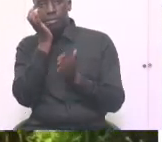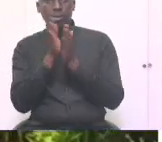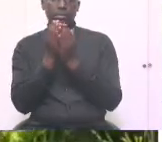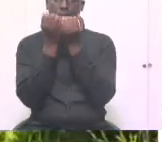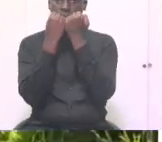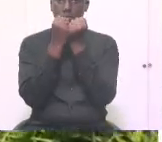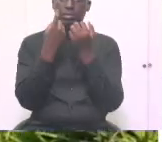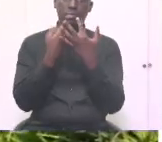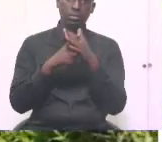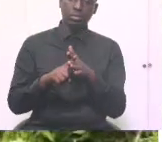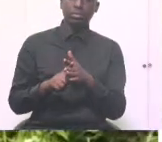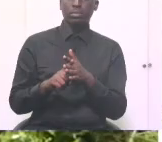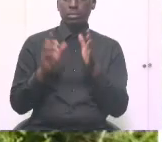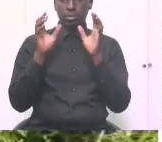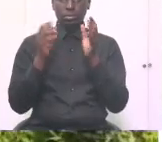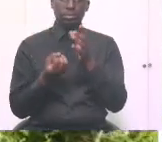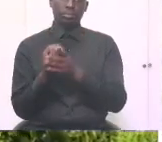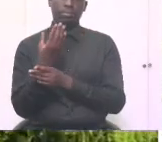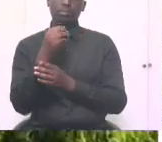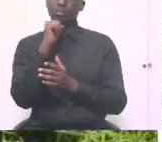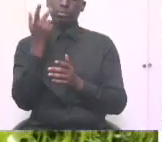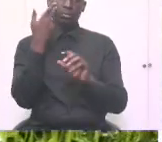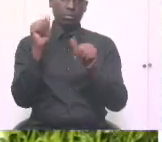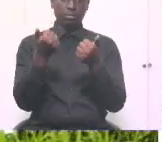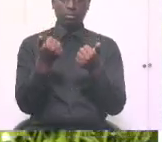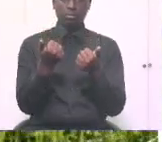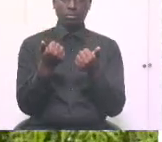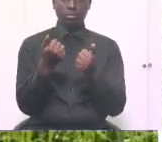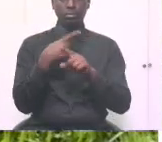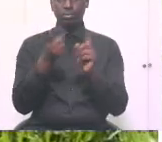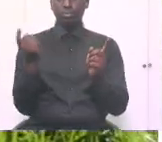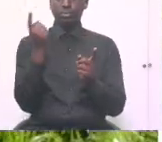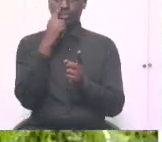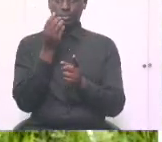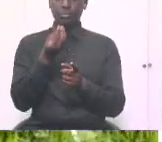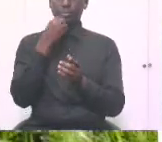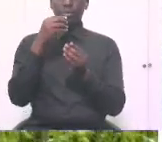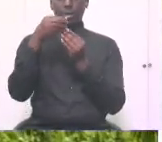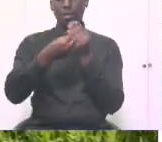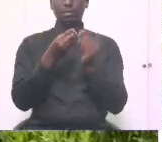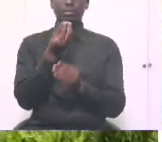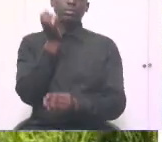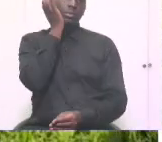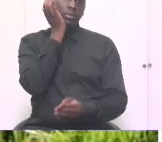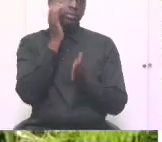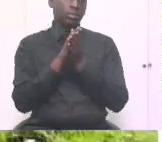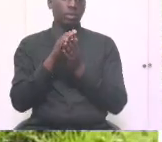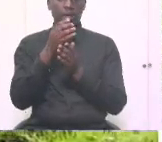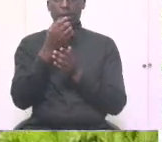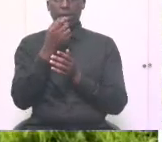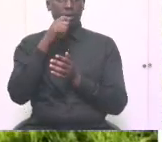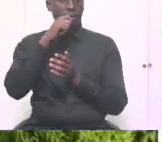ibyatangiye guheka zirabica zikabirya, nyamara ntibyeze ntibirana bimibeya, ari nako zirya imiteja y'ibishyimbo zitorohe n'intoryi ziri mu wundi